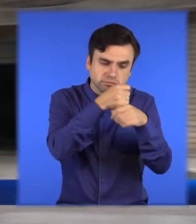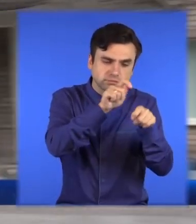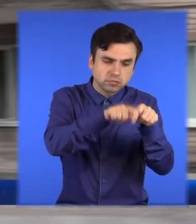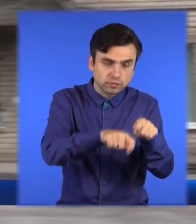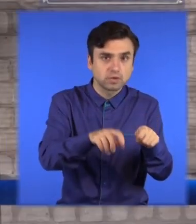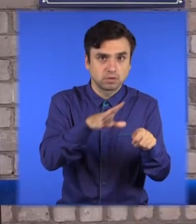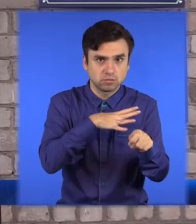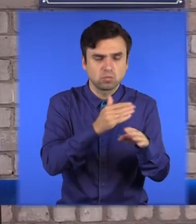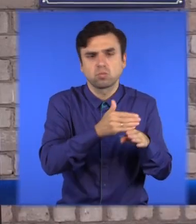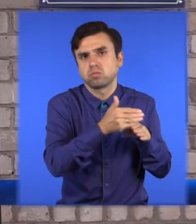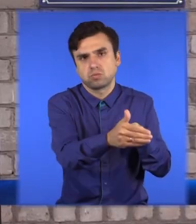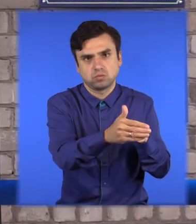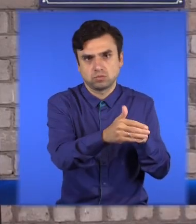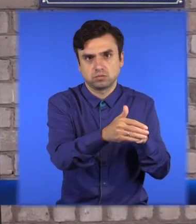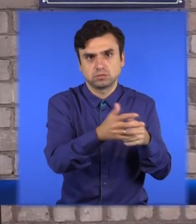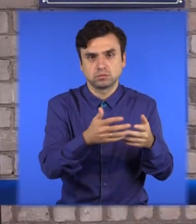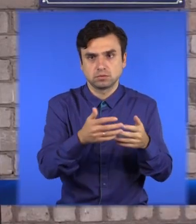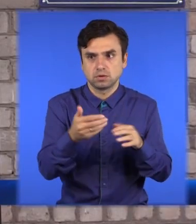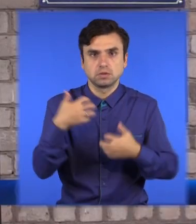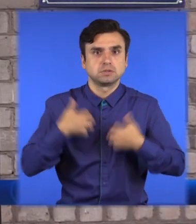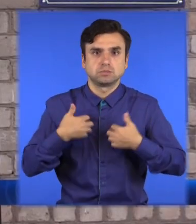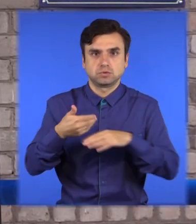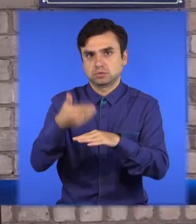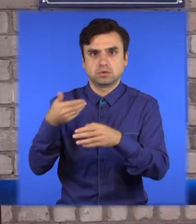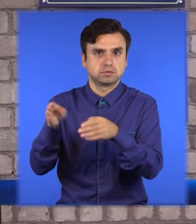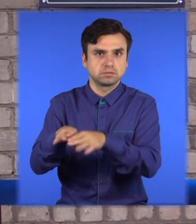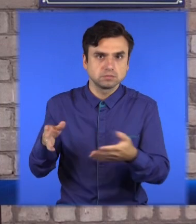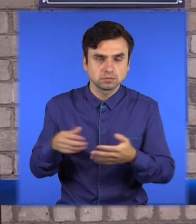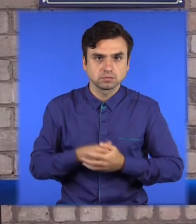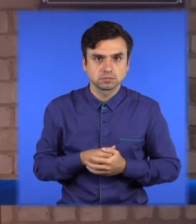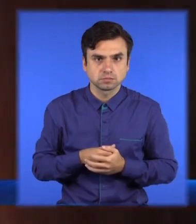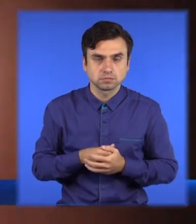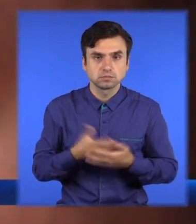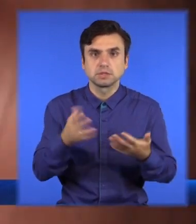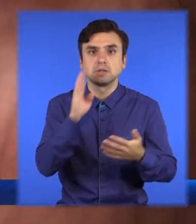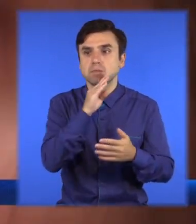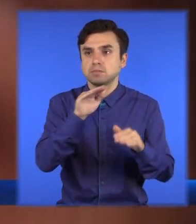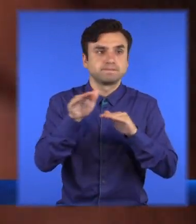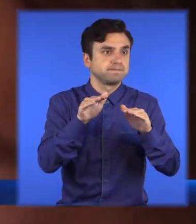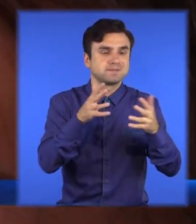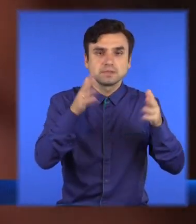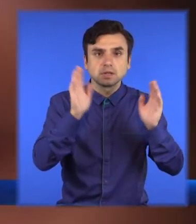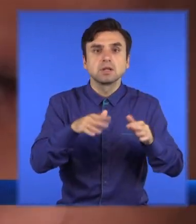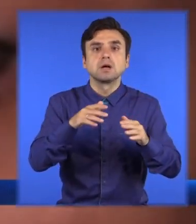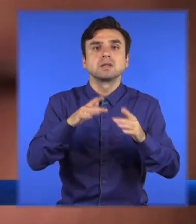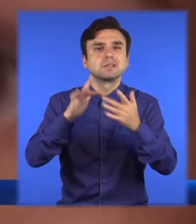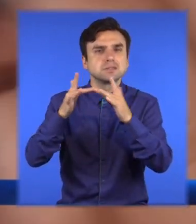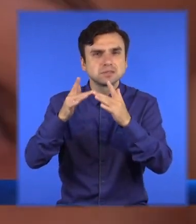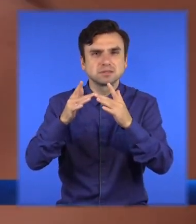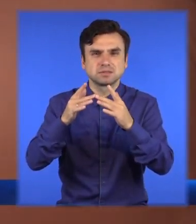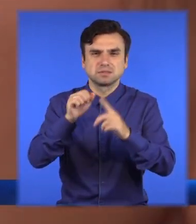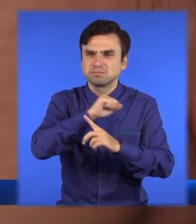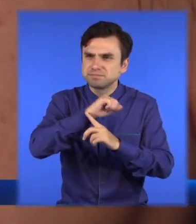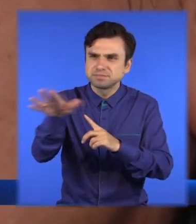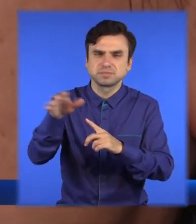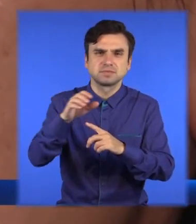навіть медичний заклад, в якому померла дитина, та й належним чином не опитали лікарів. І тільки коли матір наважилася розповісти про